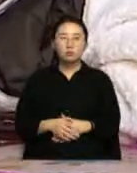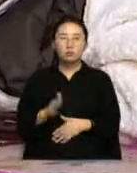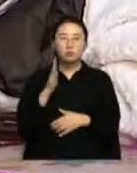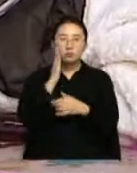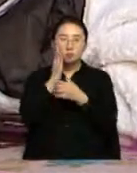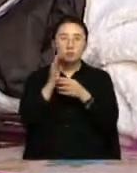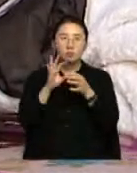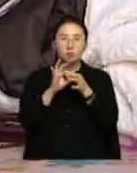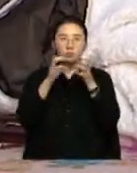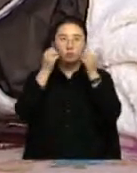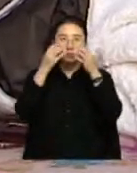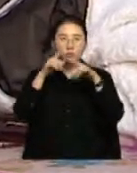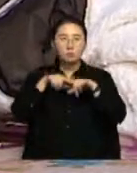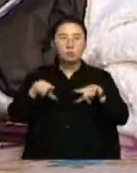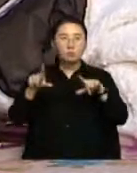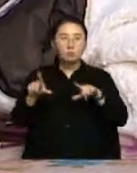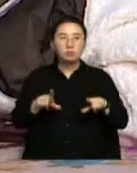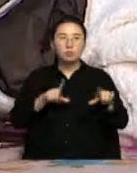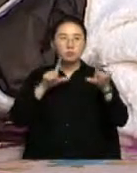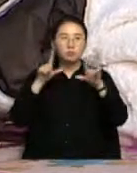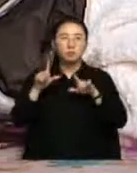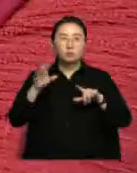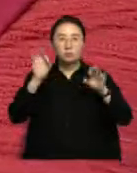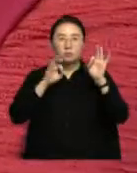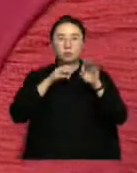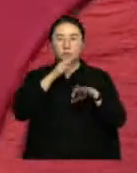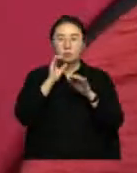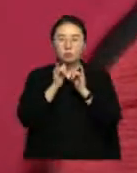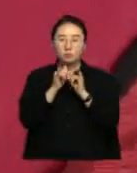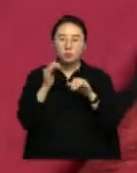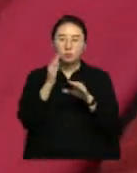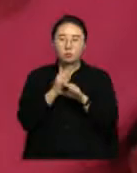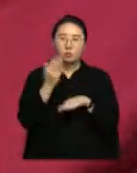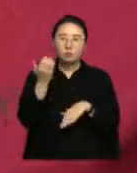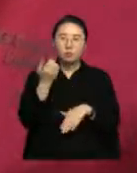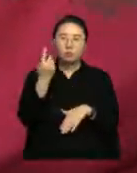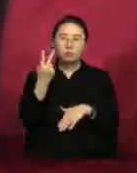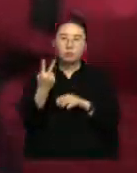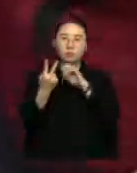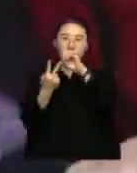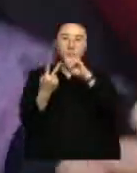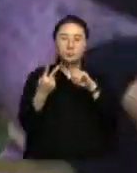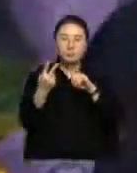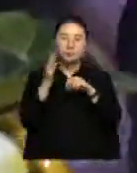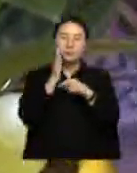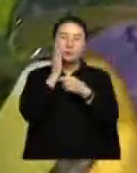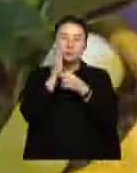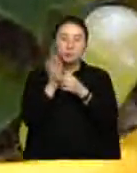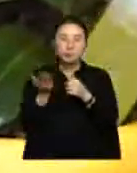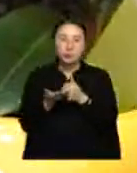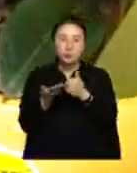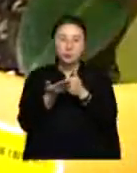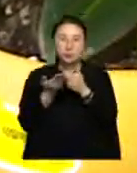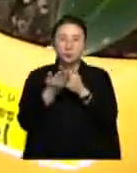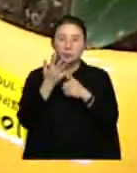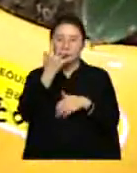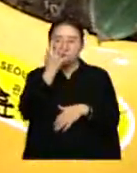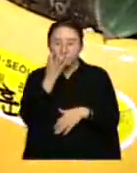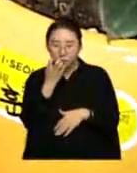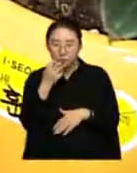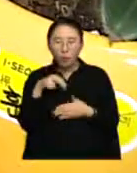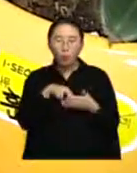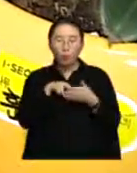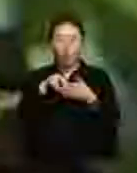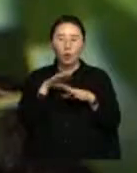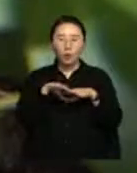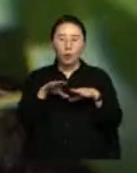반려식물을 통해 새로운 일상을 찾은 어르신들. 이들 중 92%가 반려식물을 키우며 우울감과